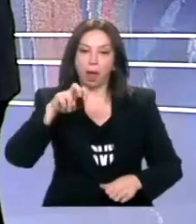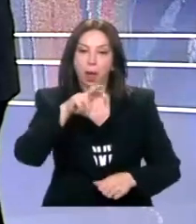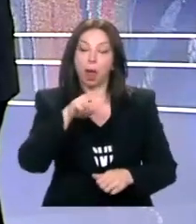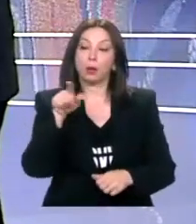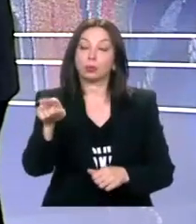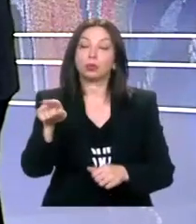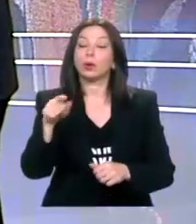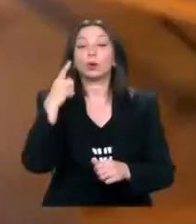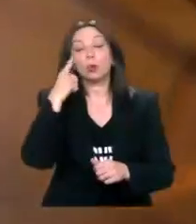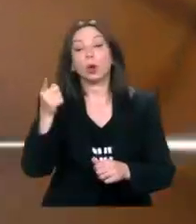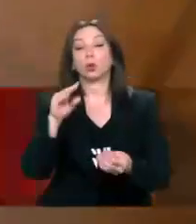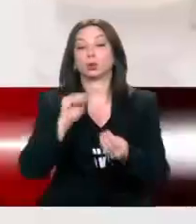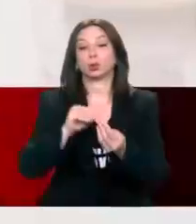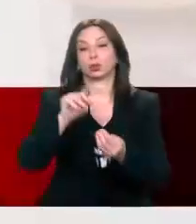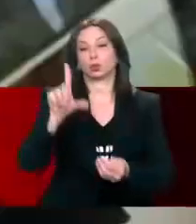işliyor.